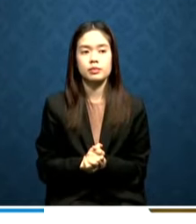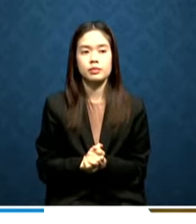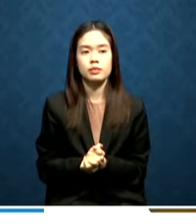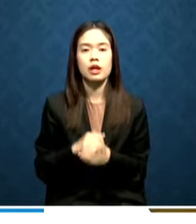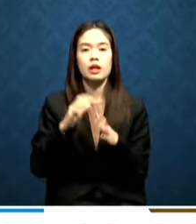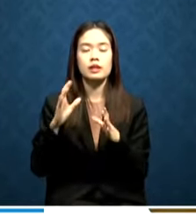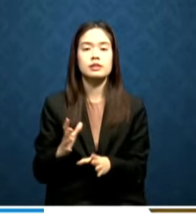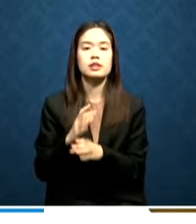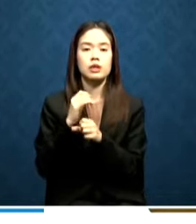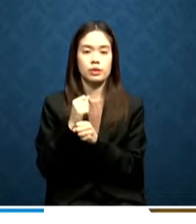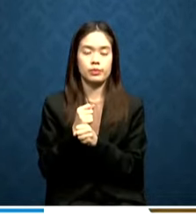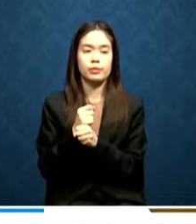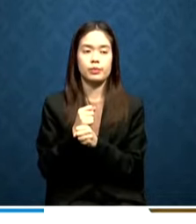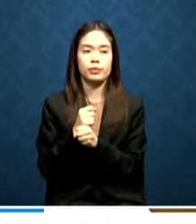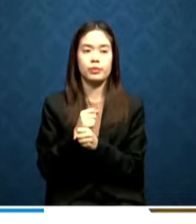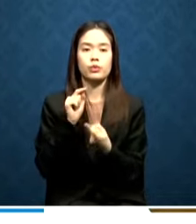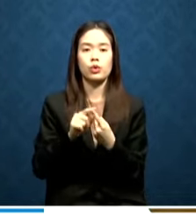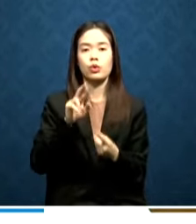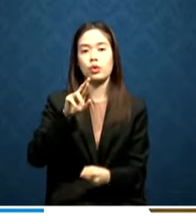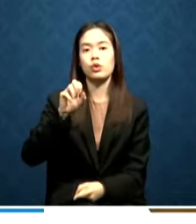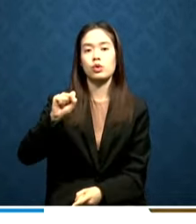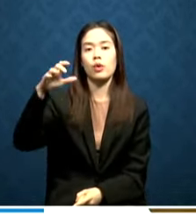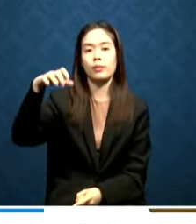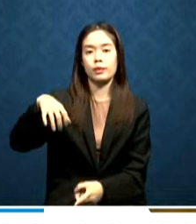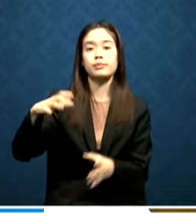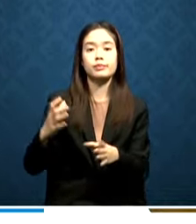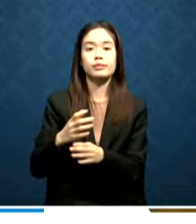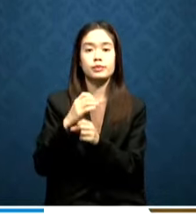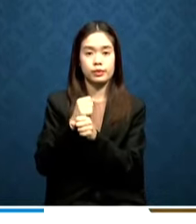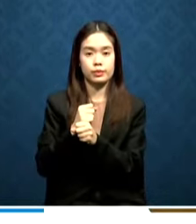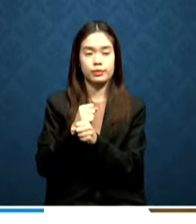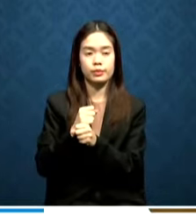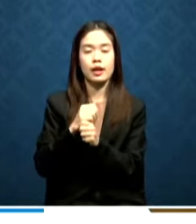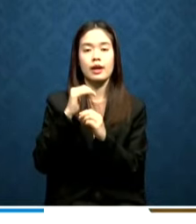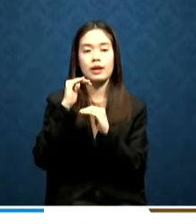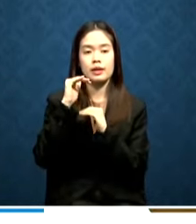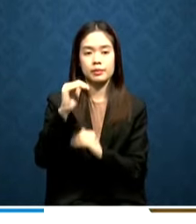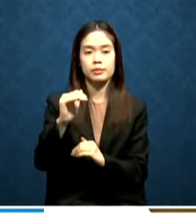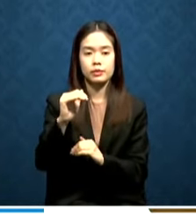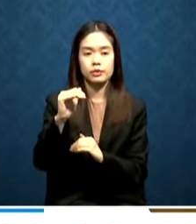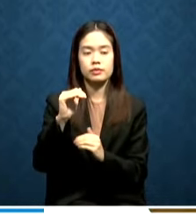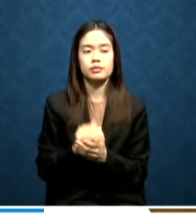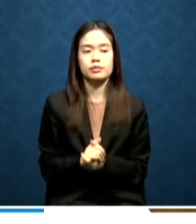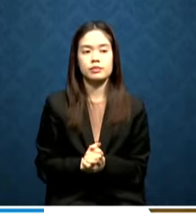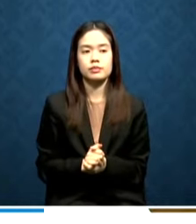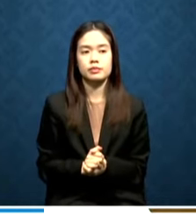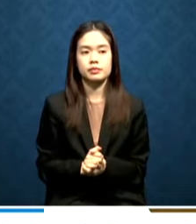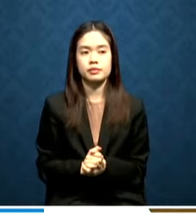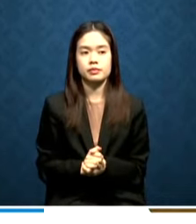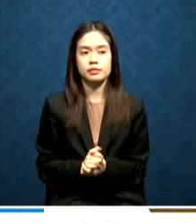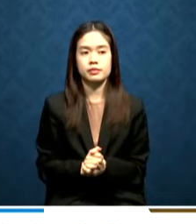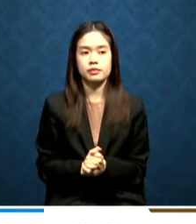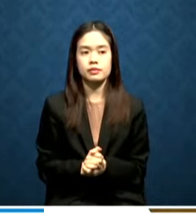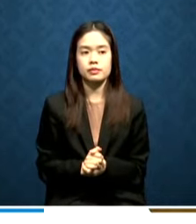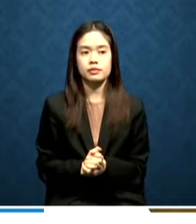รงนั้นก็คือว่าโดยรัฐสภานะครับและมีการกำหนดขึ้นมานะครับมันมีข้อจ